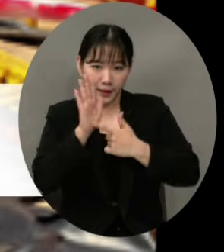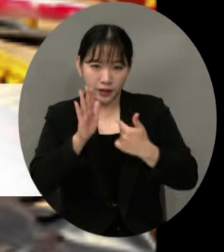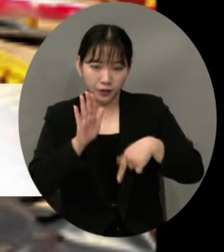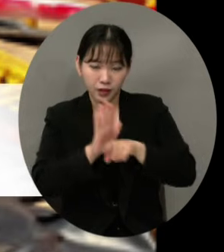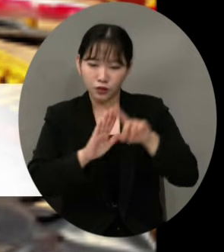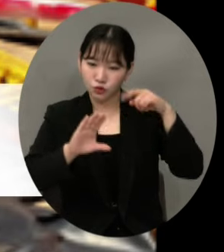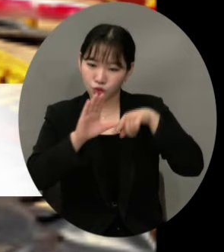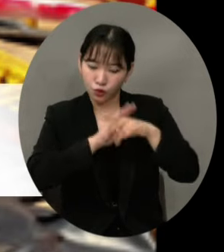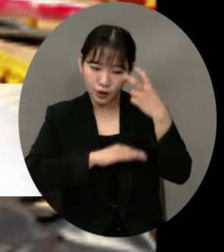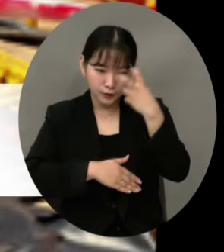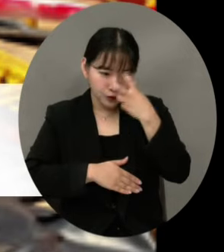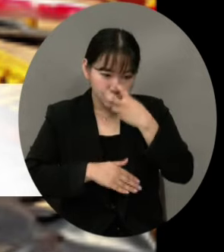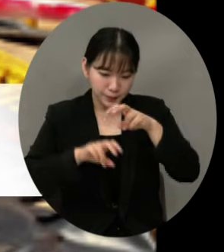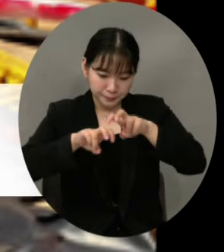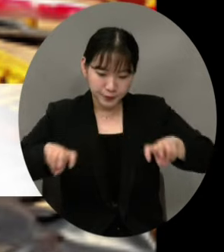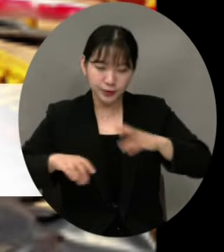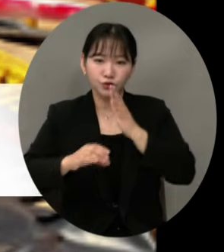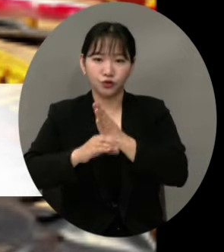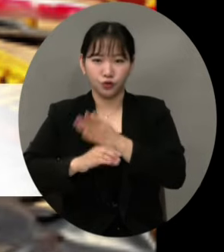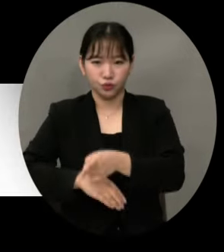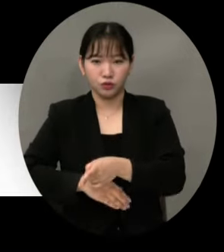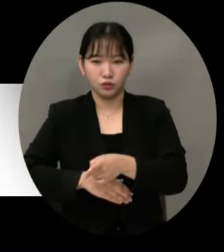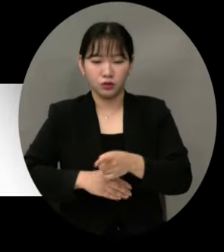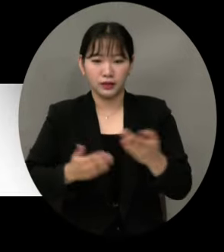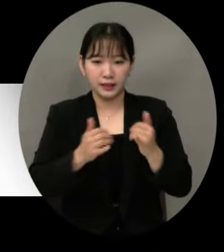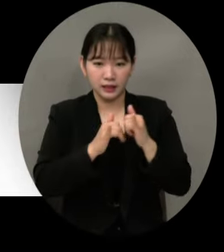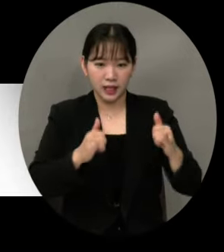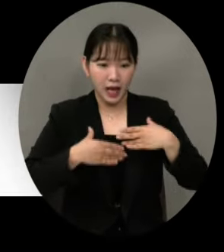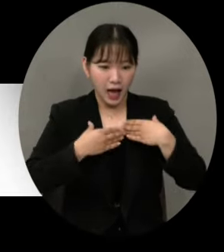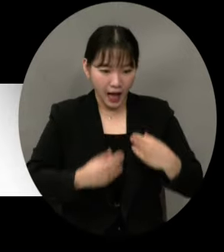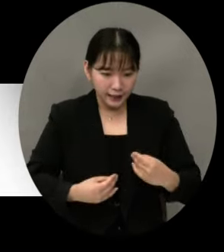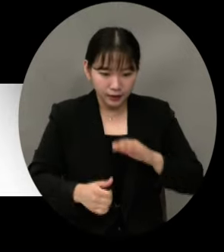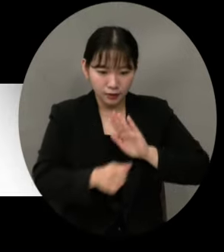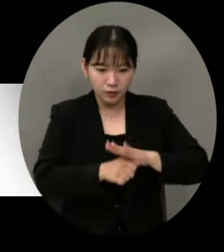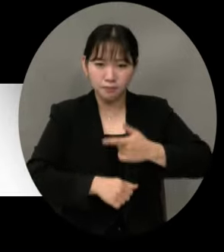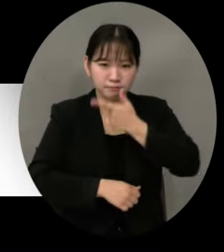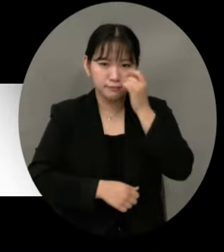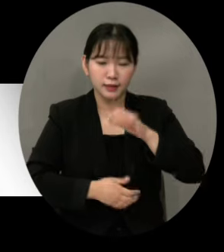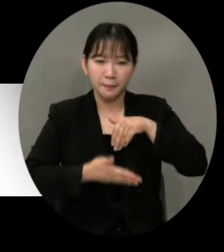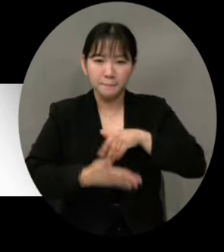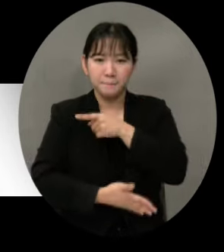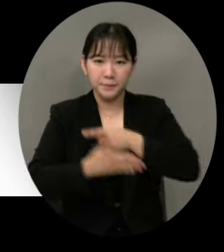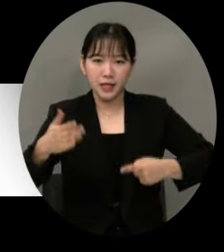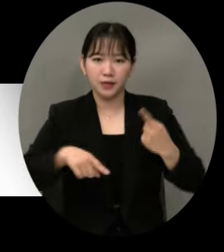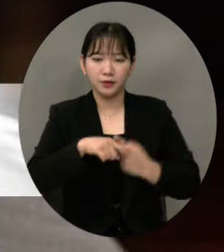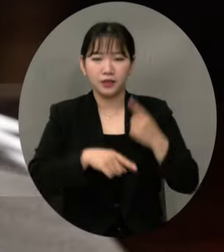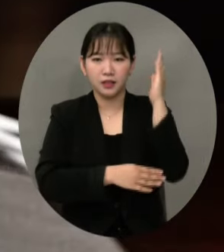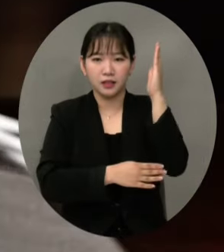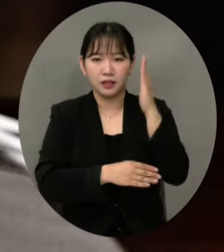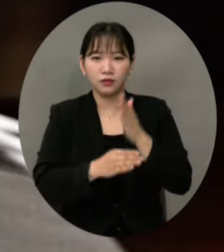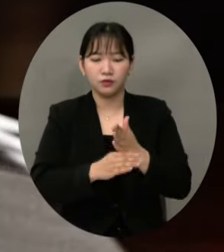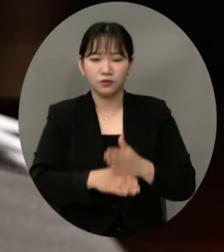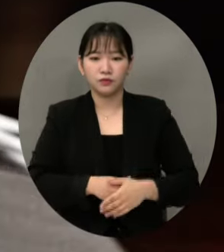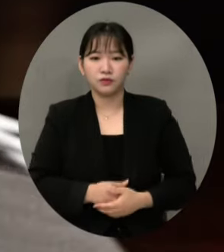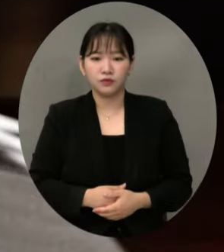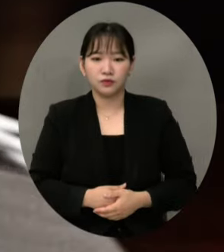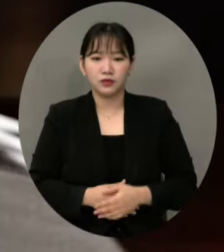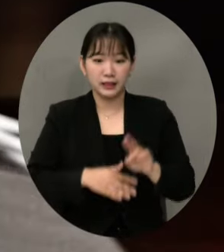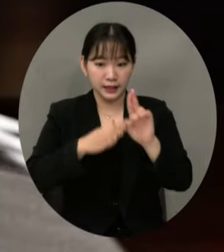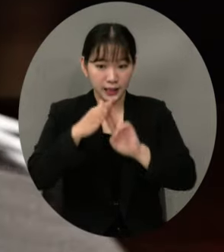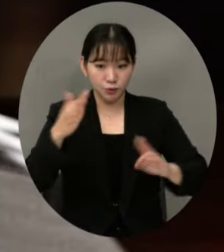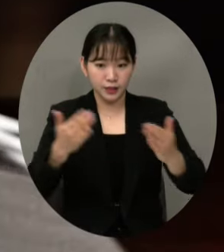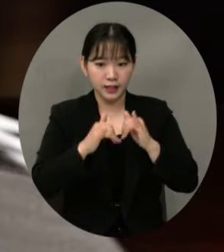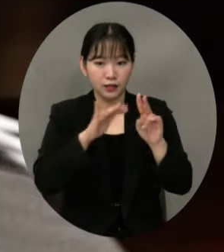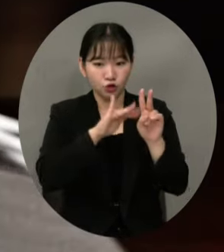위한 국과수의 부검이 진행 중인 가운데 동료들은 안전조치 미흡으로 인한 중대재해라고 주장하고 있습니다.